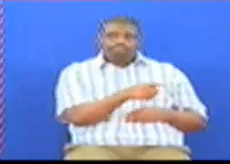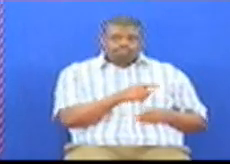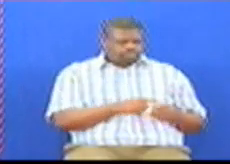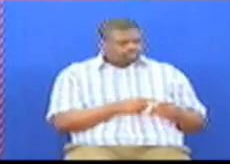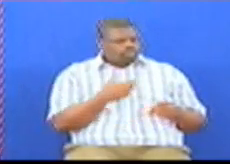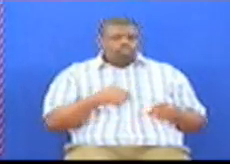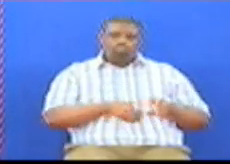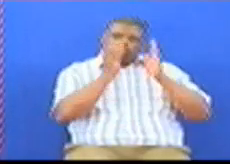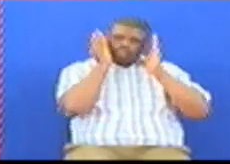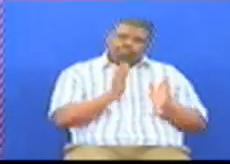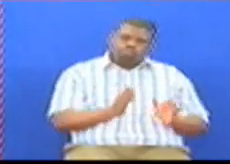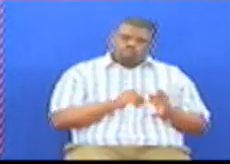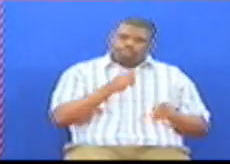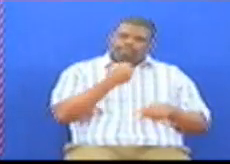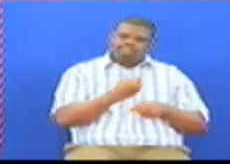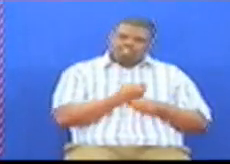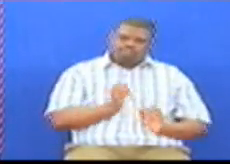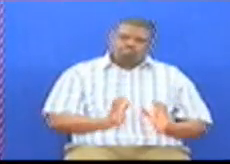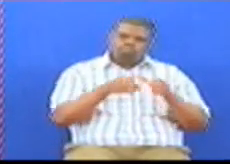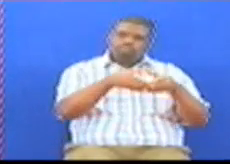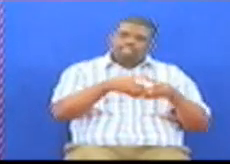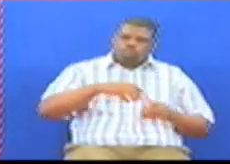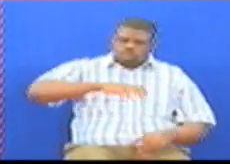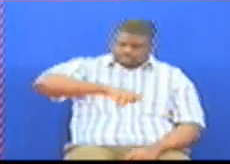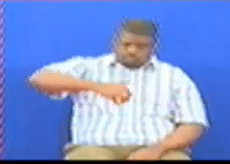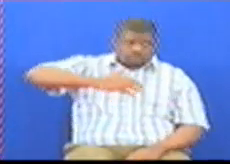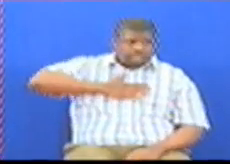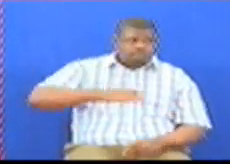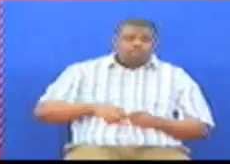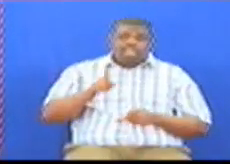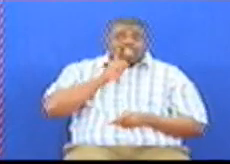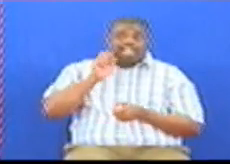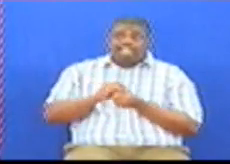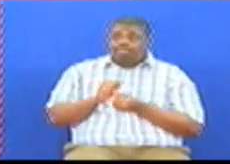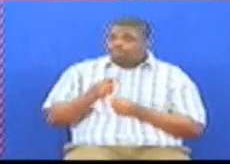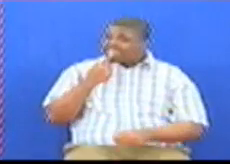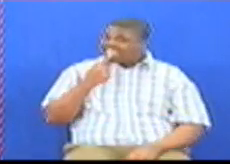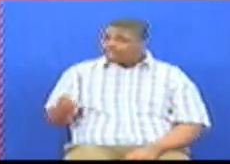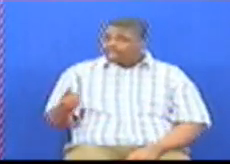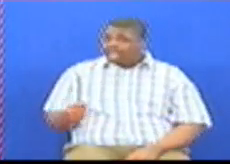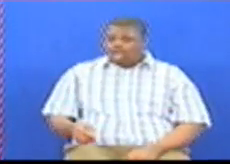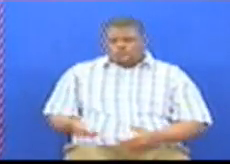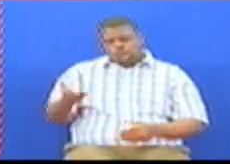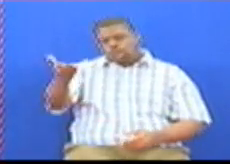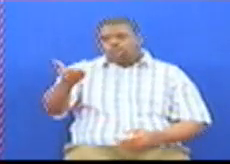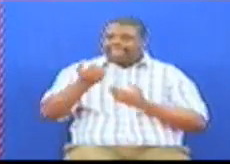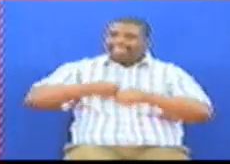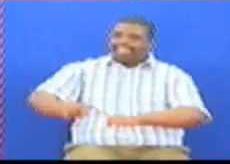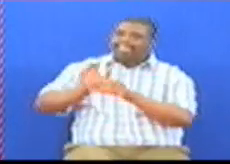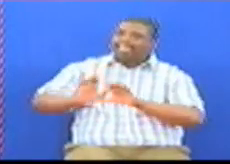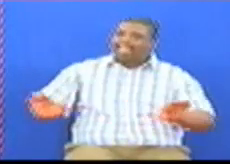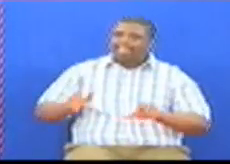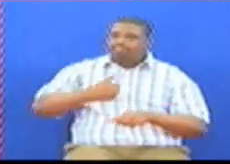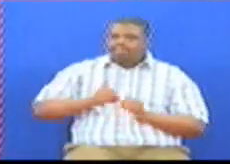waziri mkuu amefanya mkutano kwenye jimbo langu, na kila jambo lilotamka limefanyika. Mimi nawashukuru